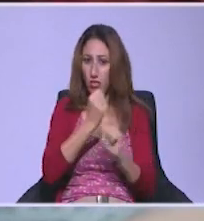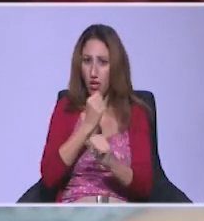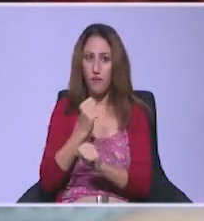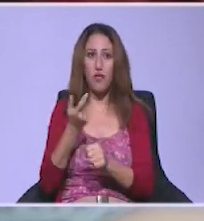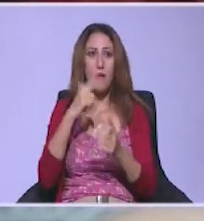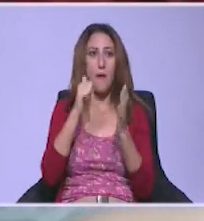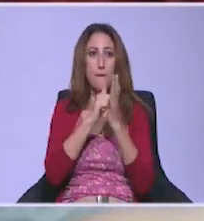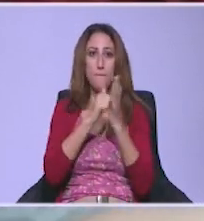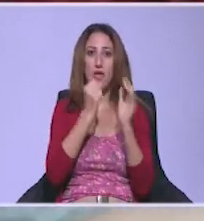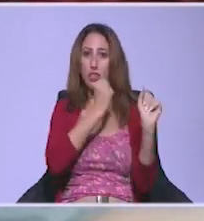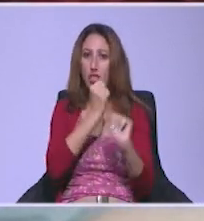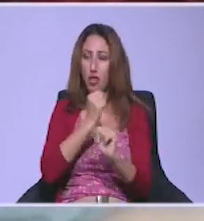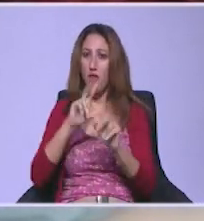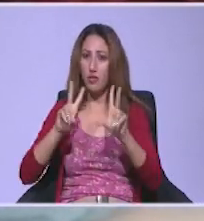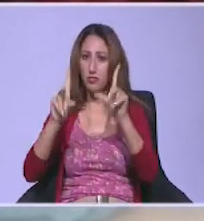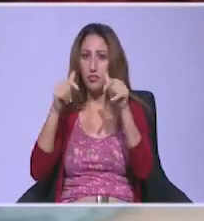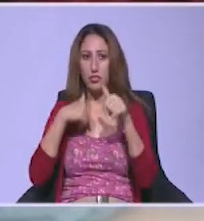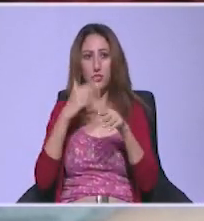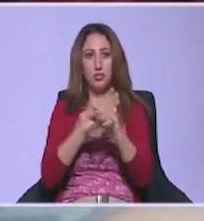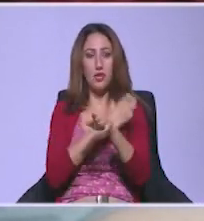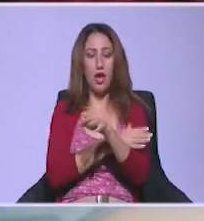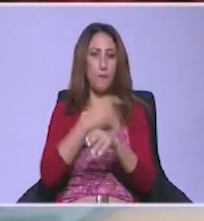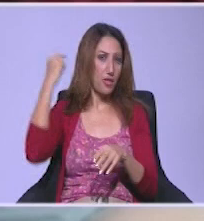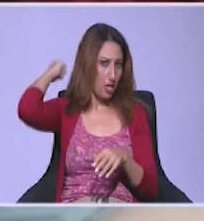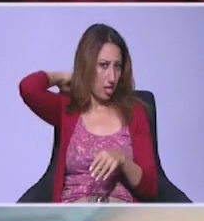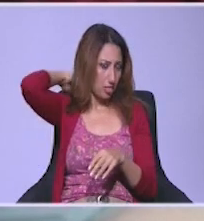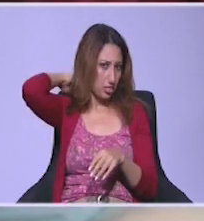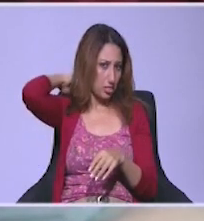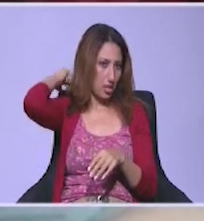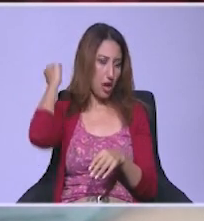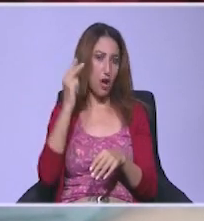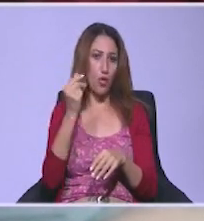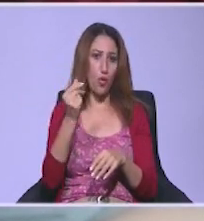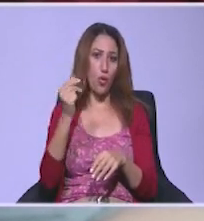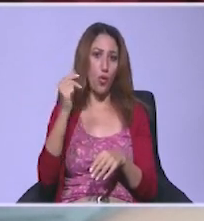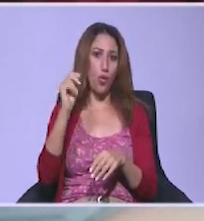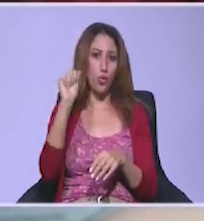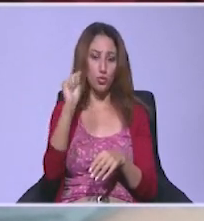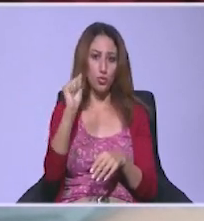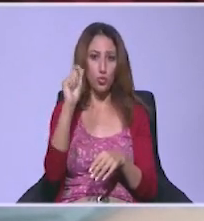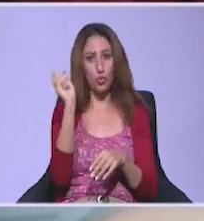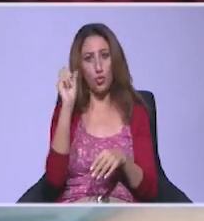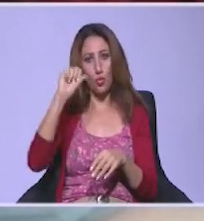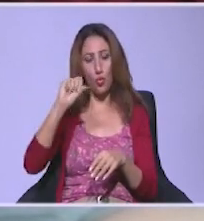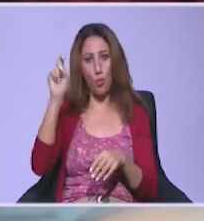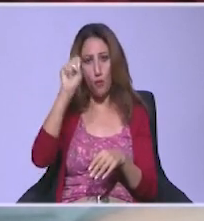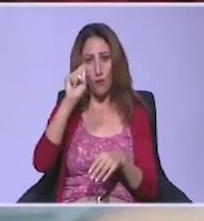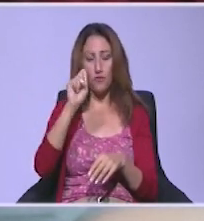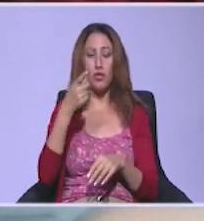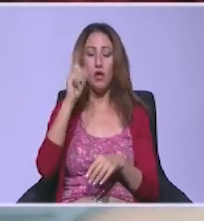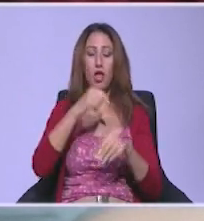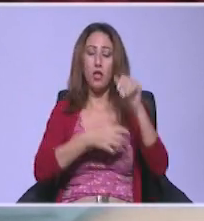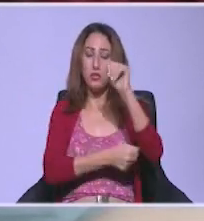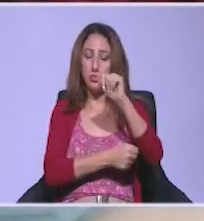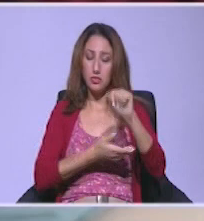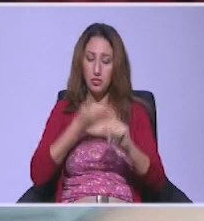البيوت. تعبت تعبت، جاني غضروف وجاتني مراره وسكر وضغط، بعد عنك فيكشر المرض.